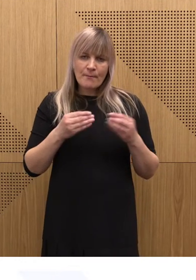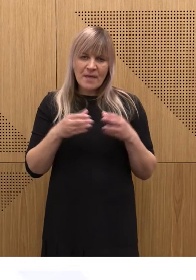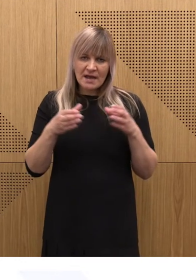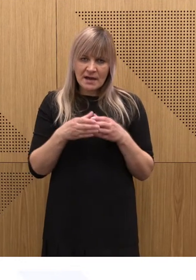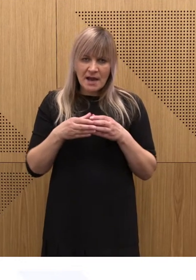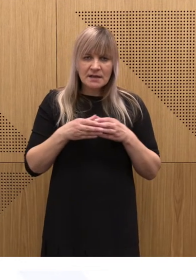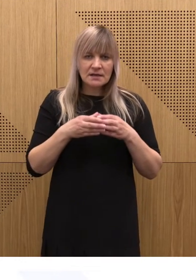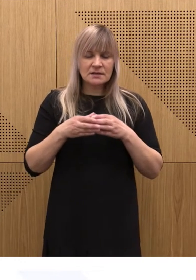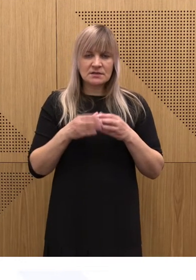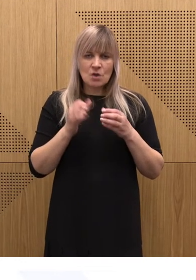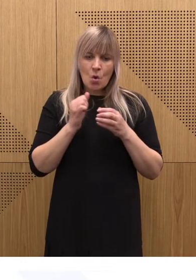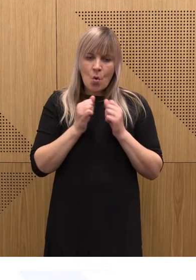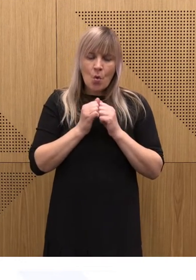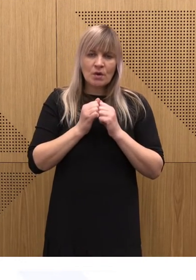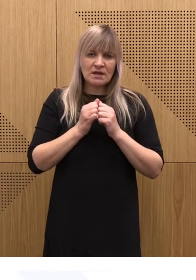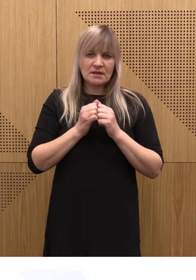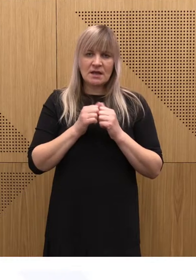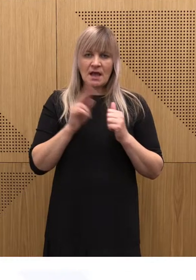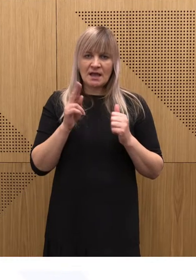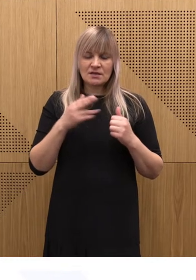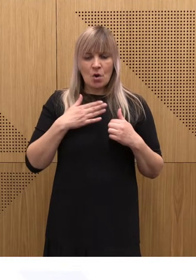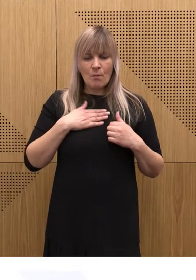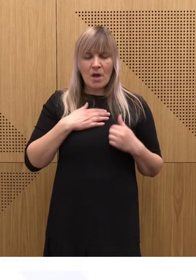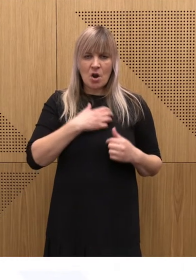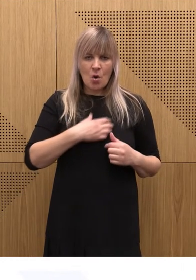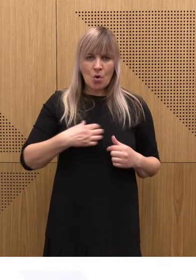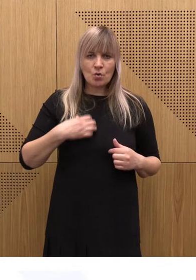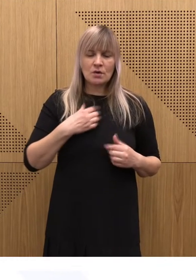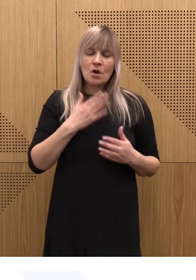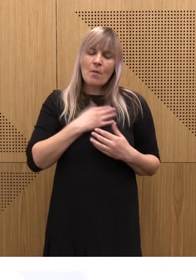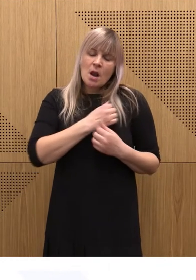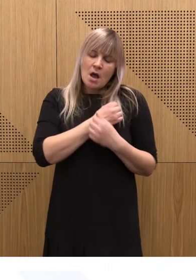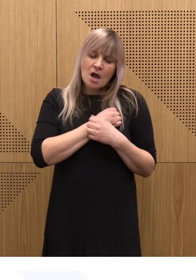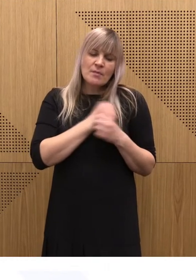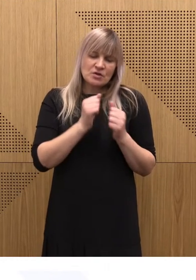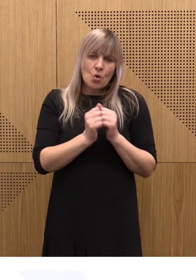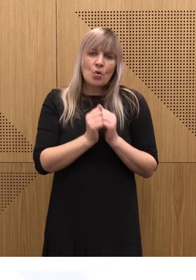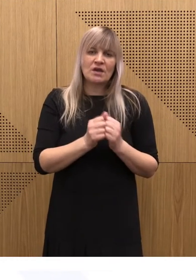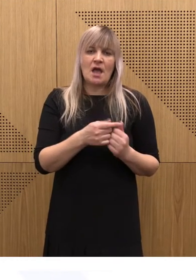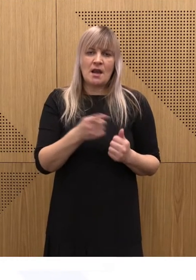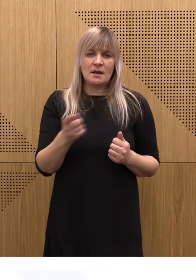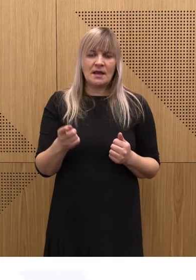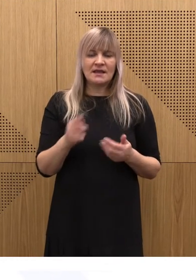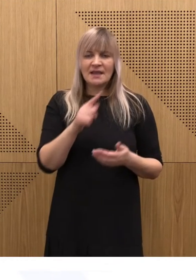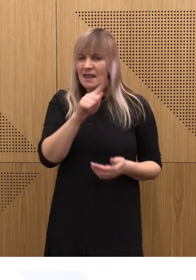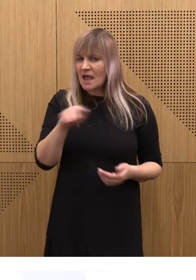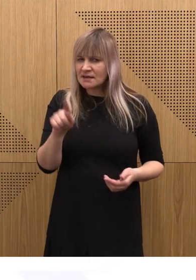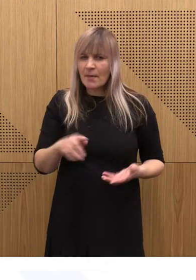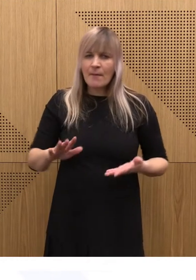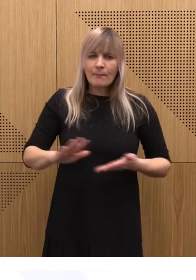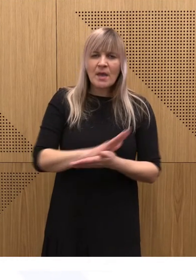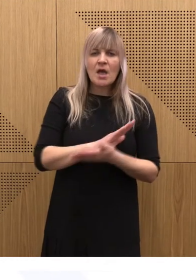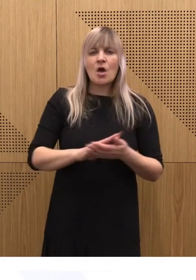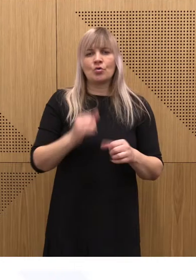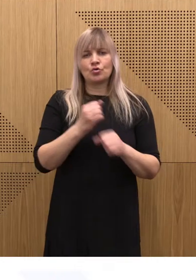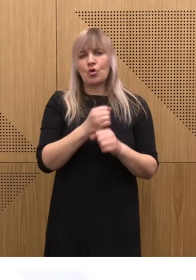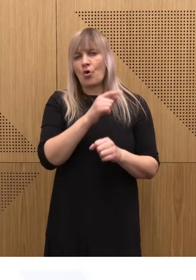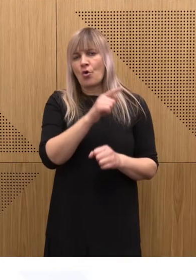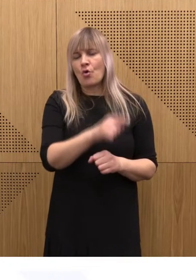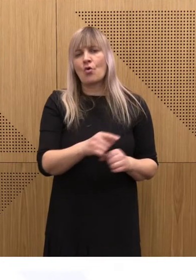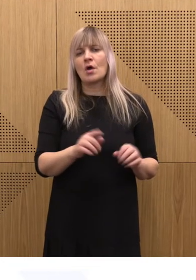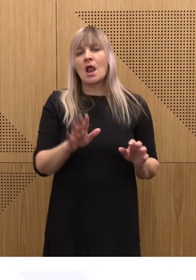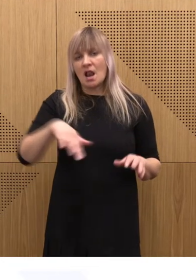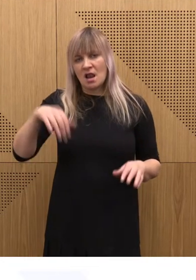hoida neid, kes on meile olulised, kes on meile armsad. Jätame ära kõik peod tööl, olgu